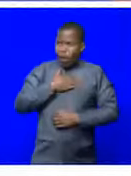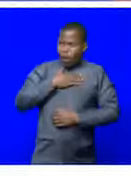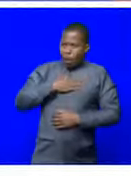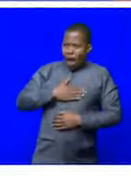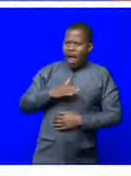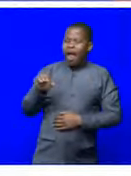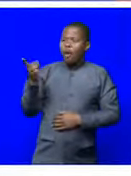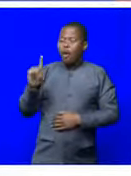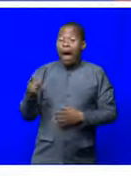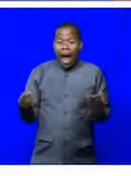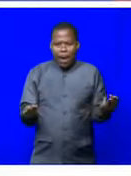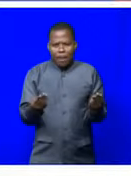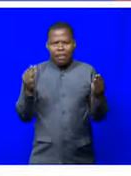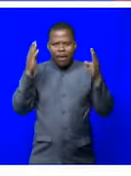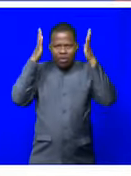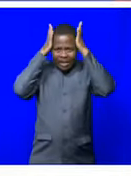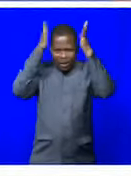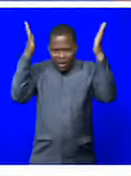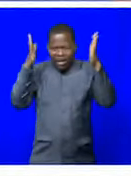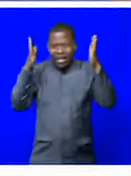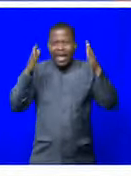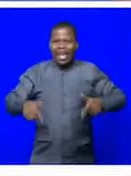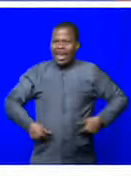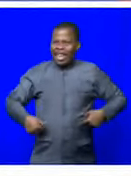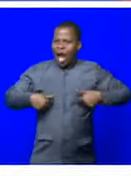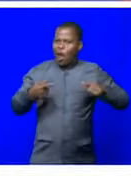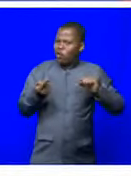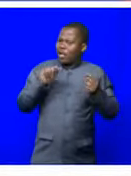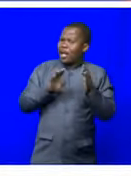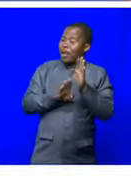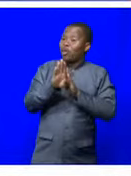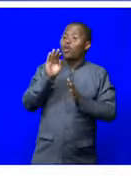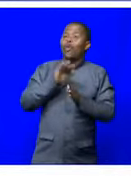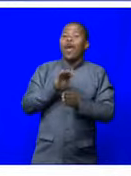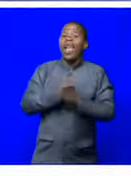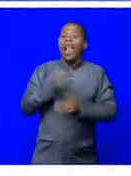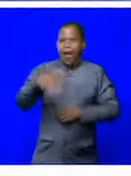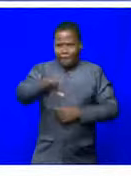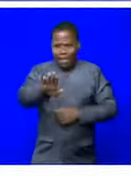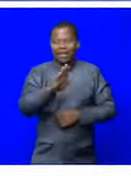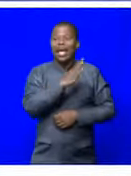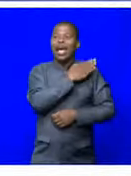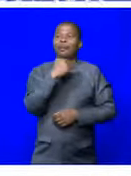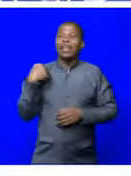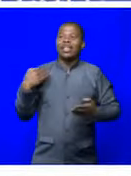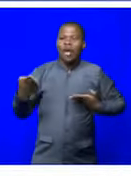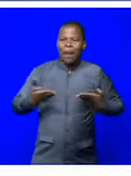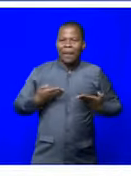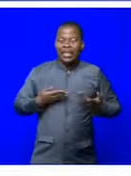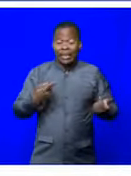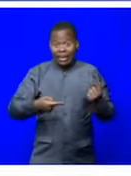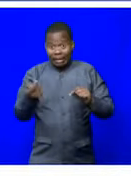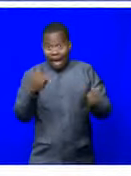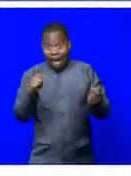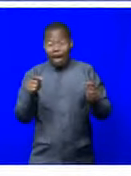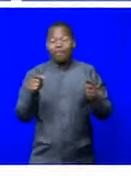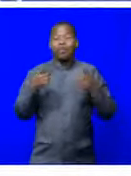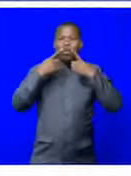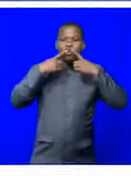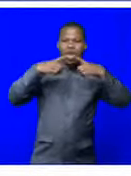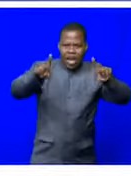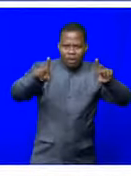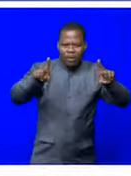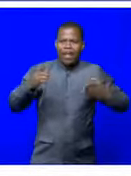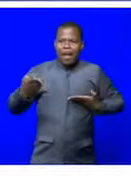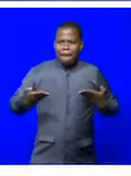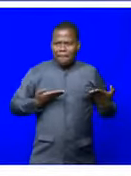njengoba Indvuna yelitiko lethu emabhizinisi nekuthengiselana manqoba khomalo seyimemetelekwe ukuthi inkampani yakatoloram group